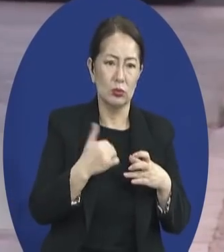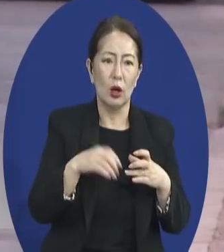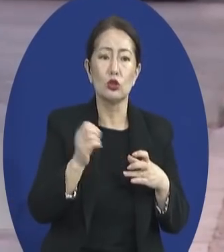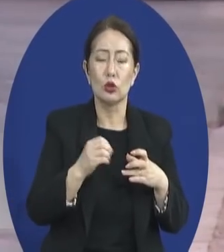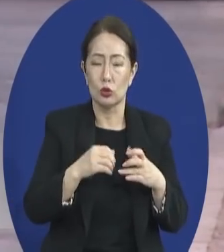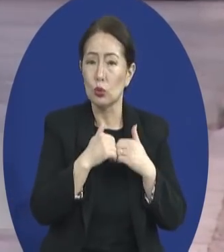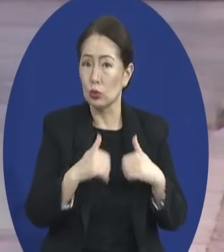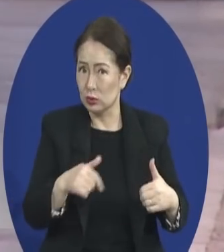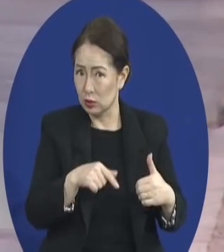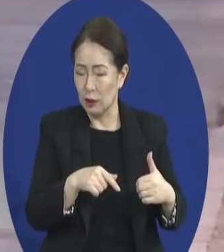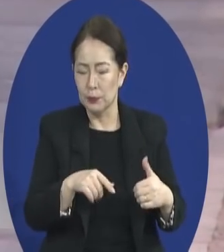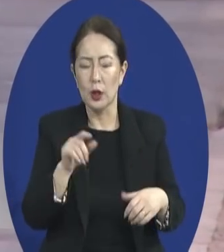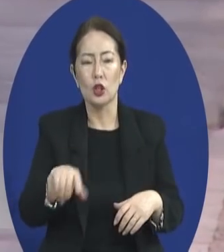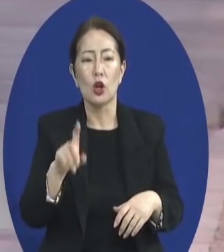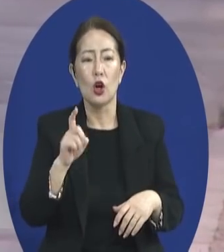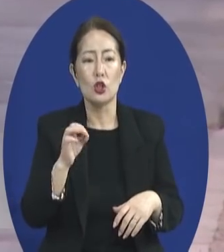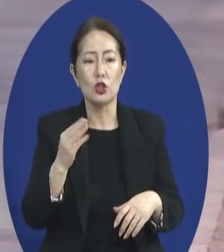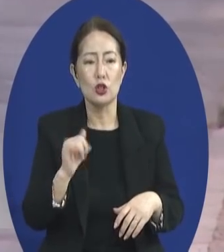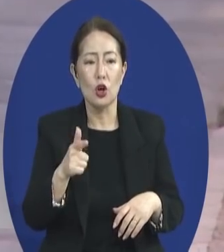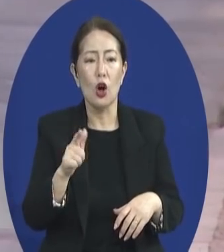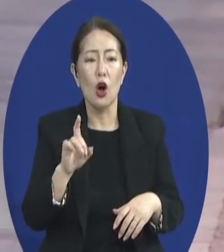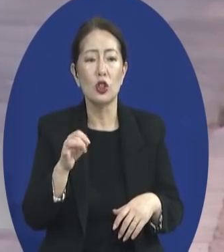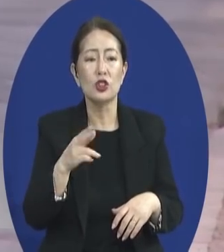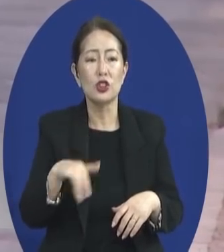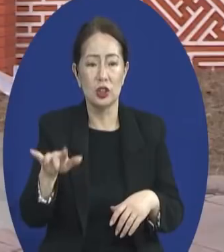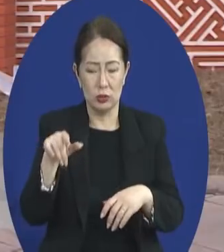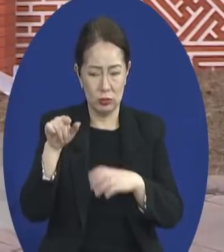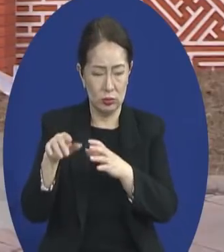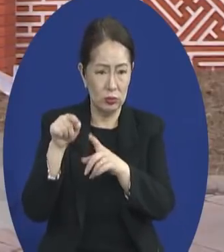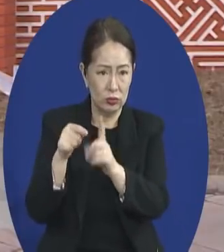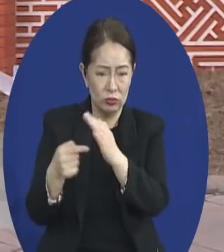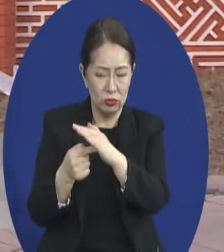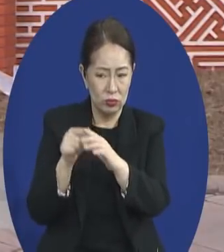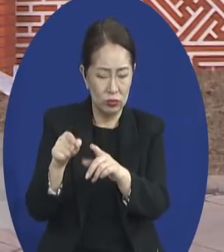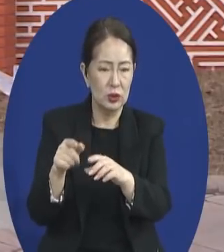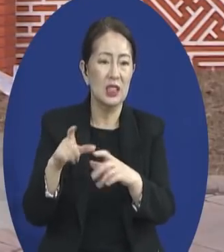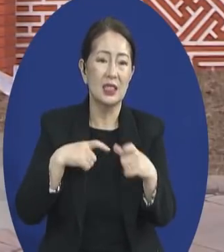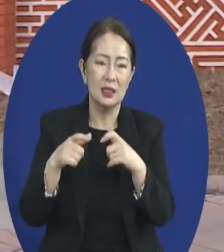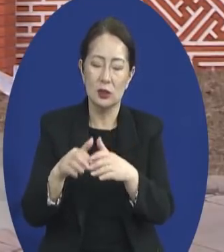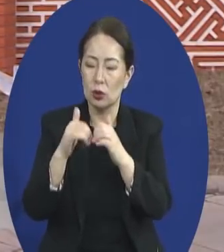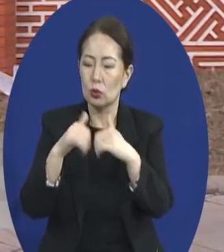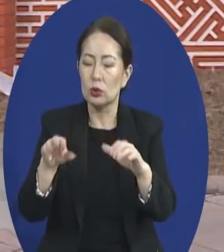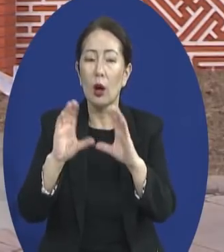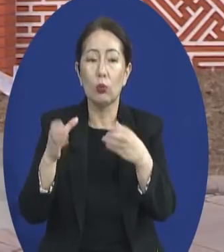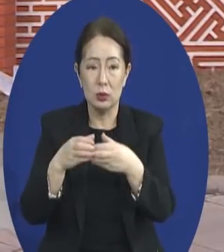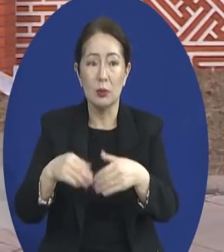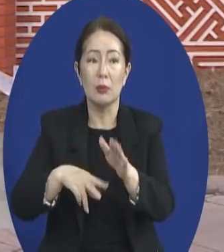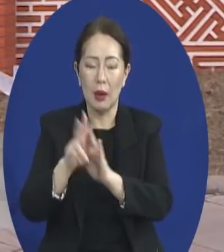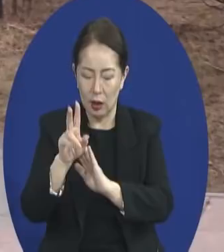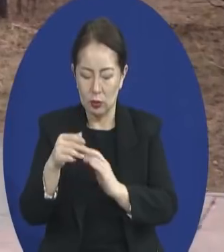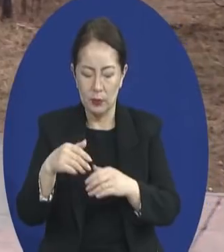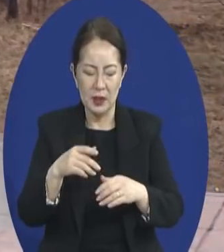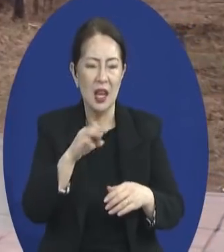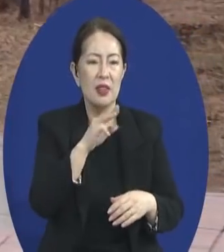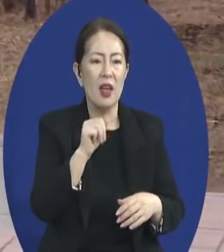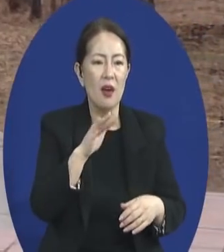тусгажээ. Одоогоор хөшгөө үндийн нисэх онцны буудалд төшгөлсөн эдийн засгийн тусгай бүс байгуулах төлөвлөгөө гаргаад байна. Тэнд тээвэр худалдааны